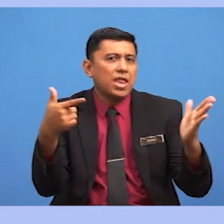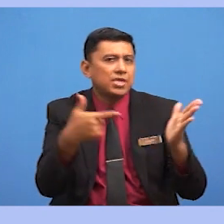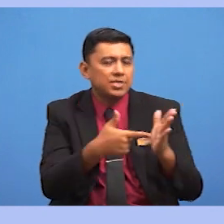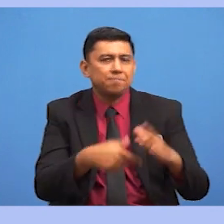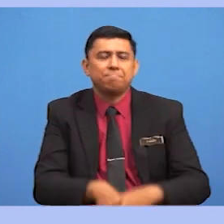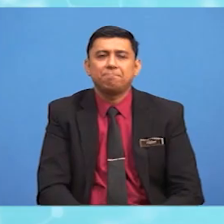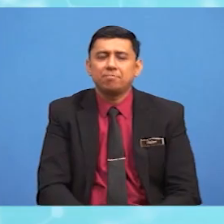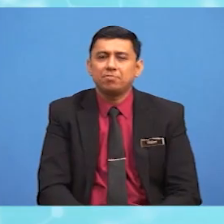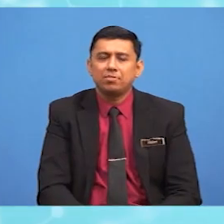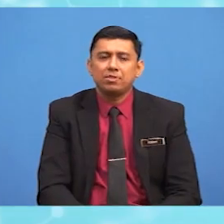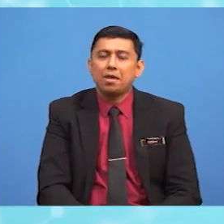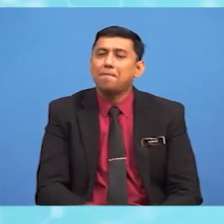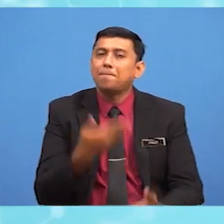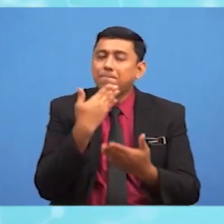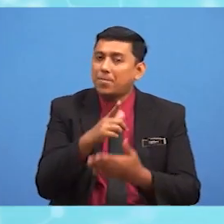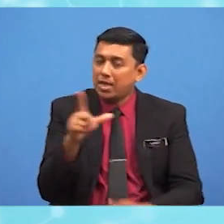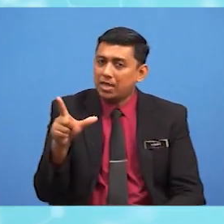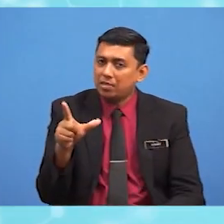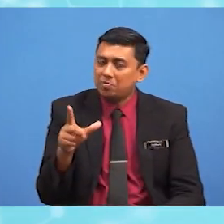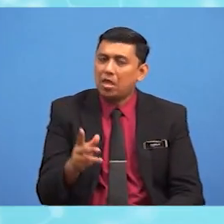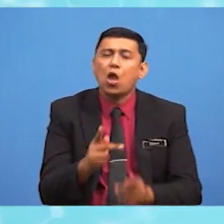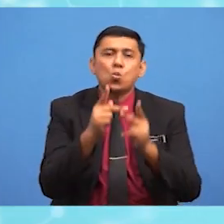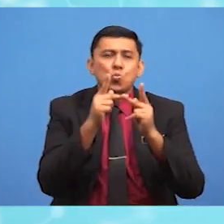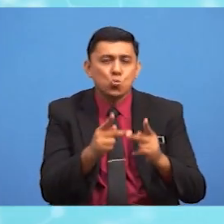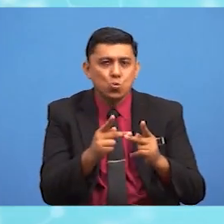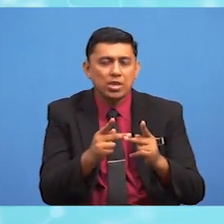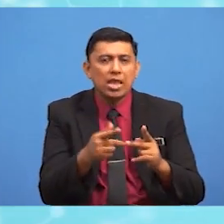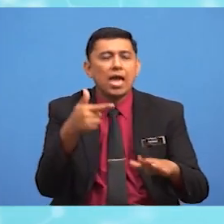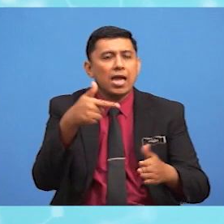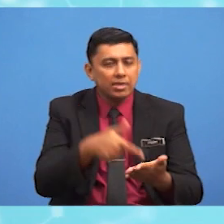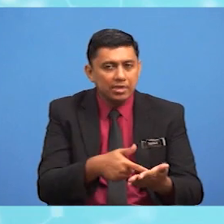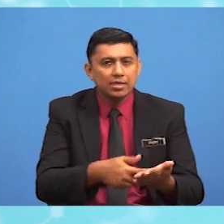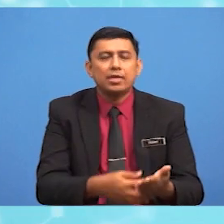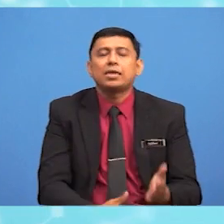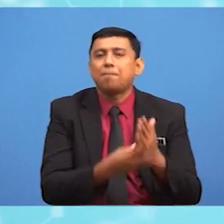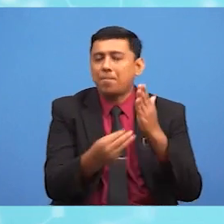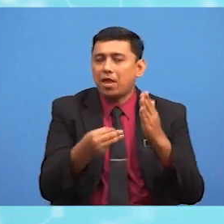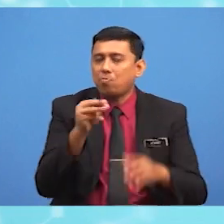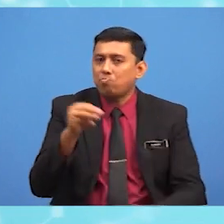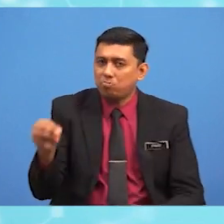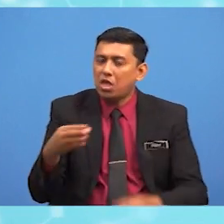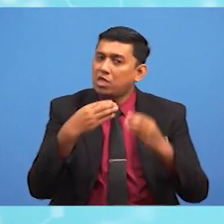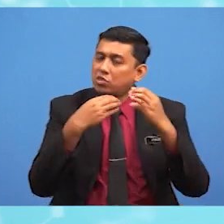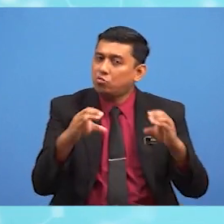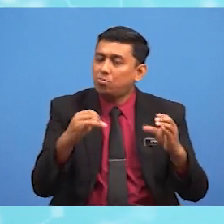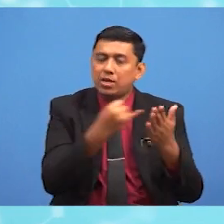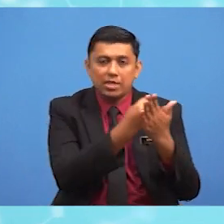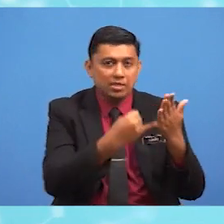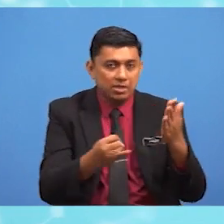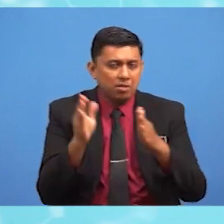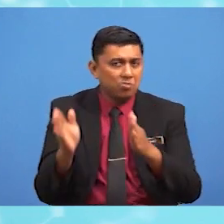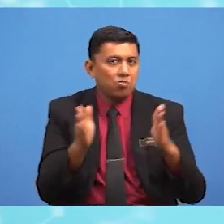lagi. Baiklah, untuk memperkukuhkan lagi kemahiran murid-murid, mari kita cuba